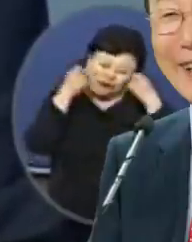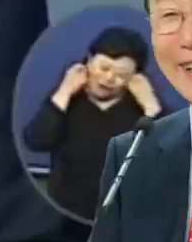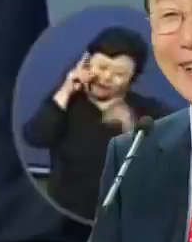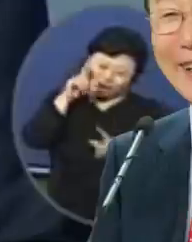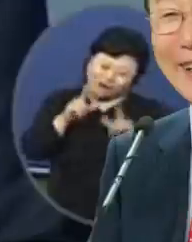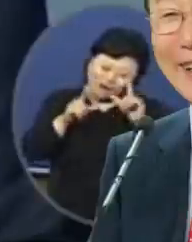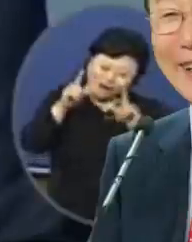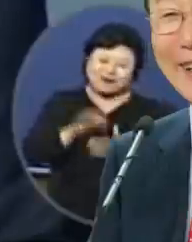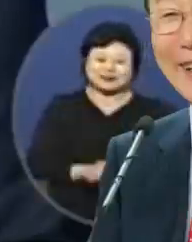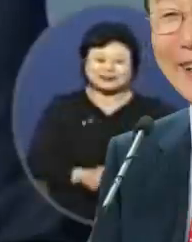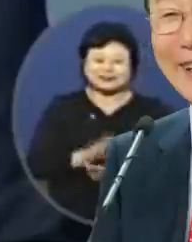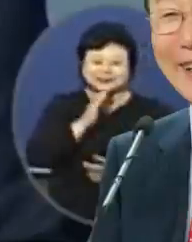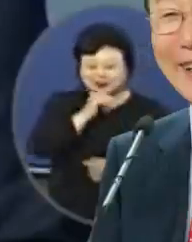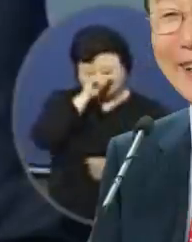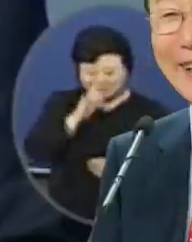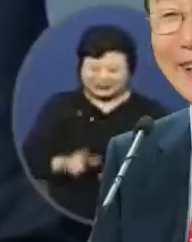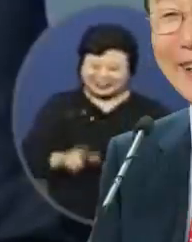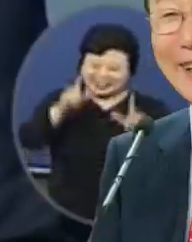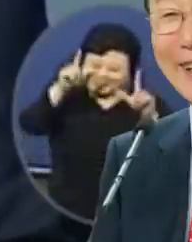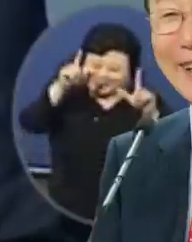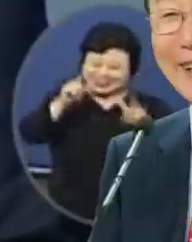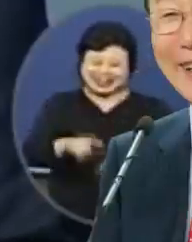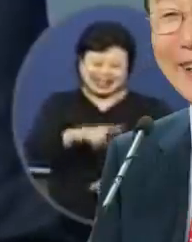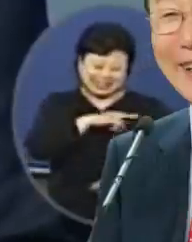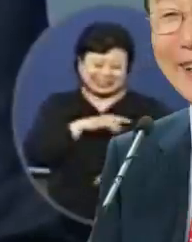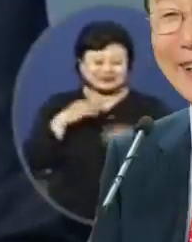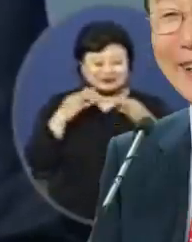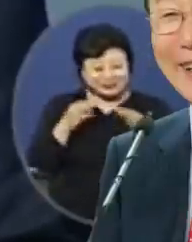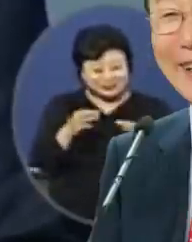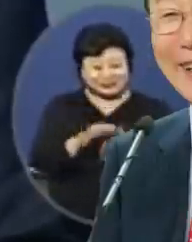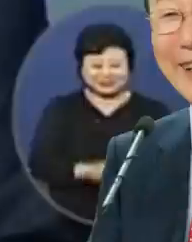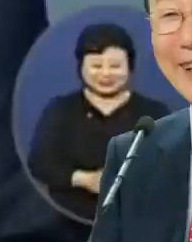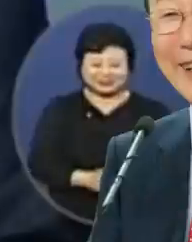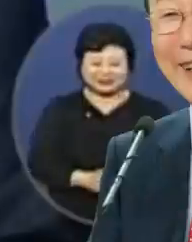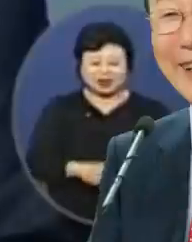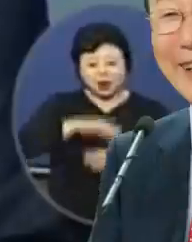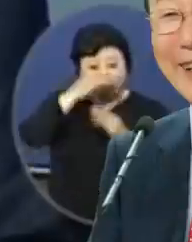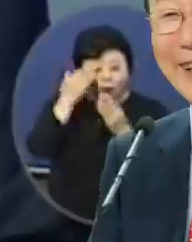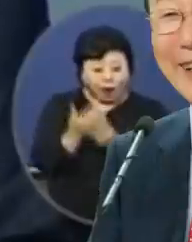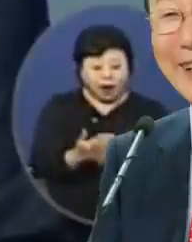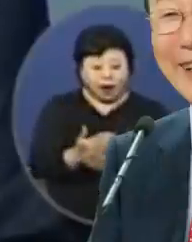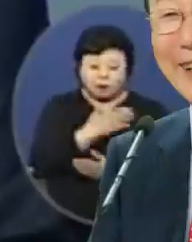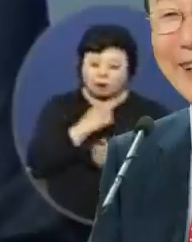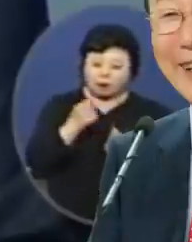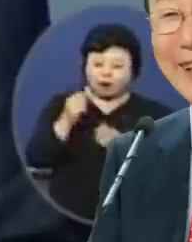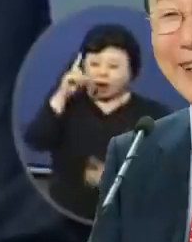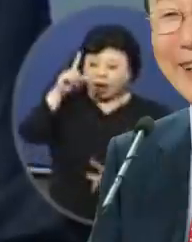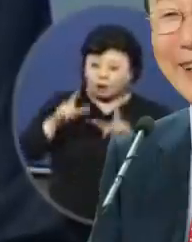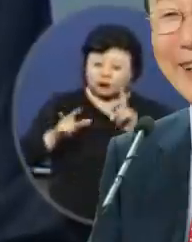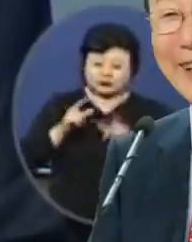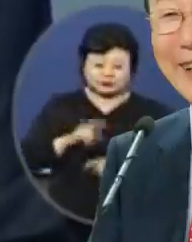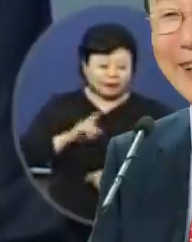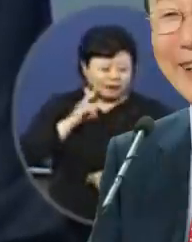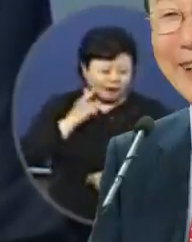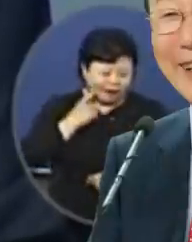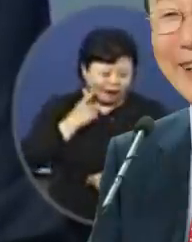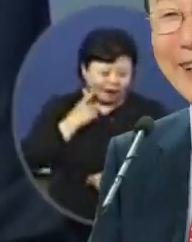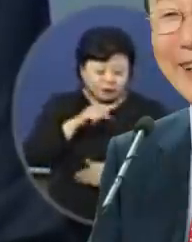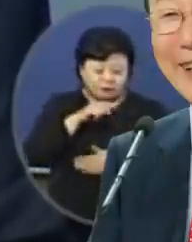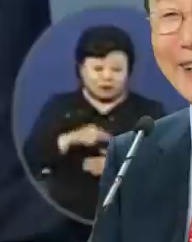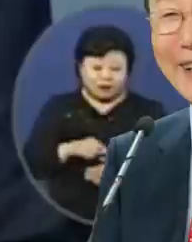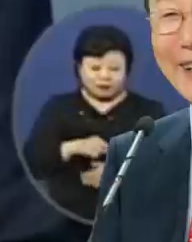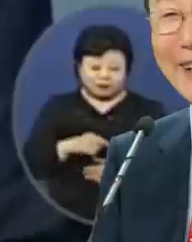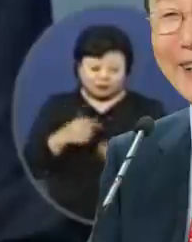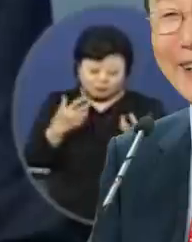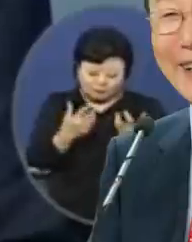할로 참 좋은 날입니다 자기 이름 부르고, 완전히 건강한 자기의 모습이 자기의 마음속에 꽉